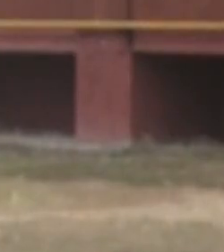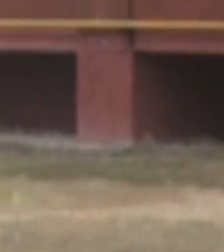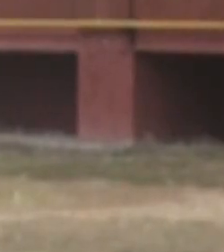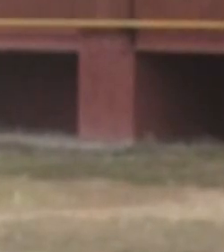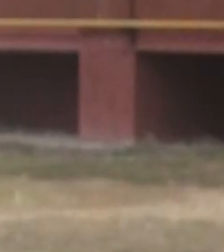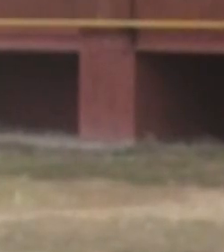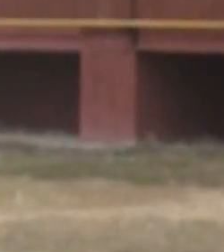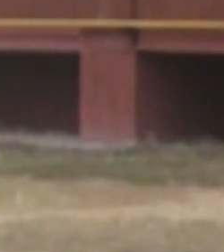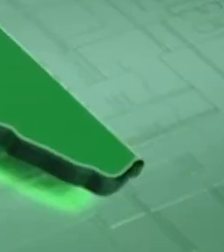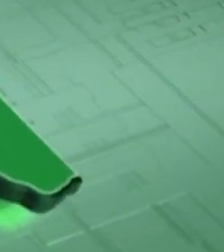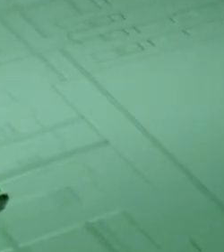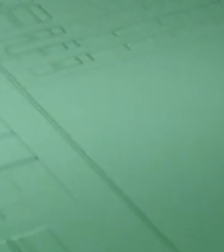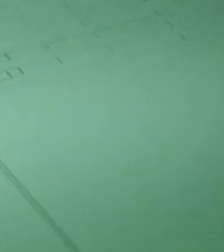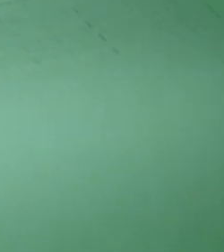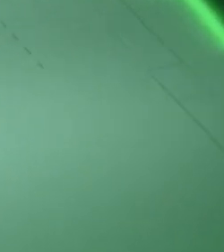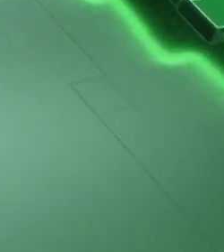я, Лейла Уэсова.